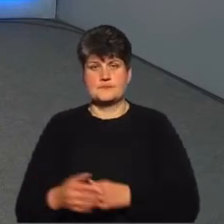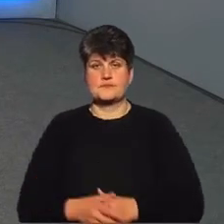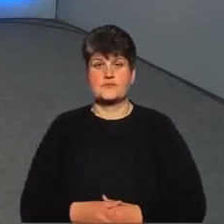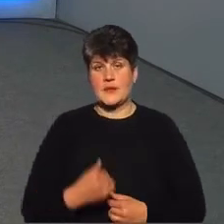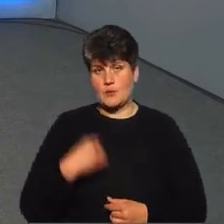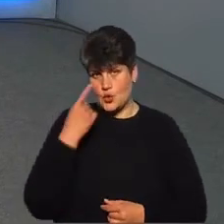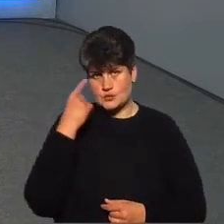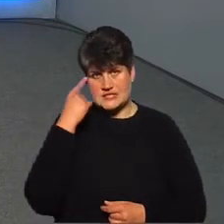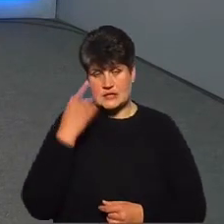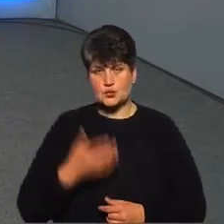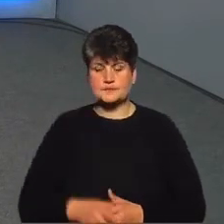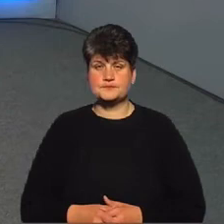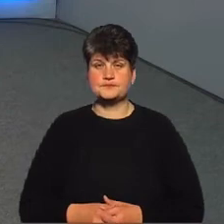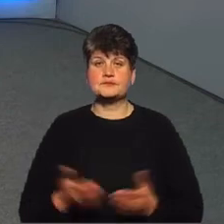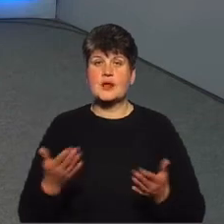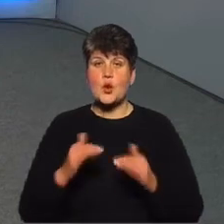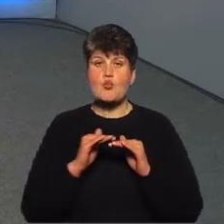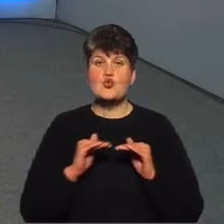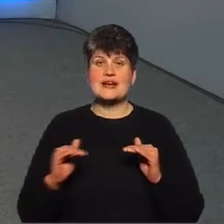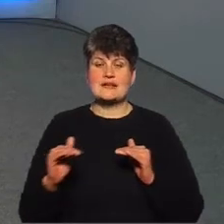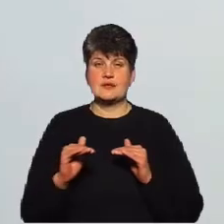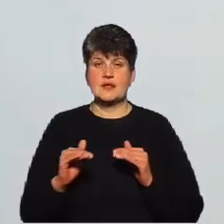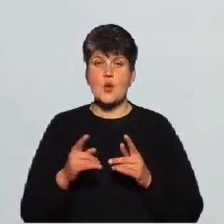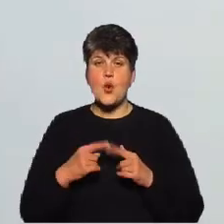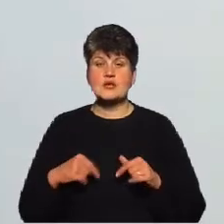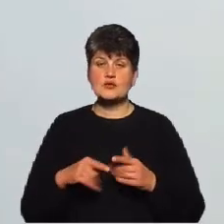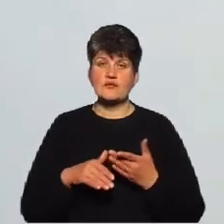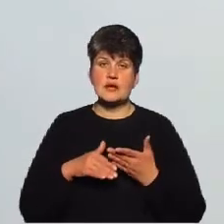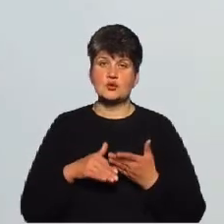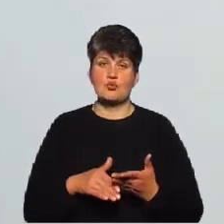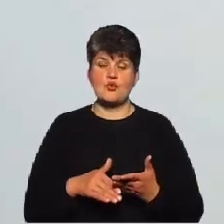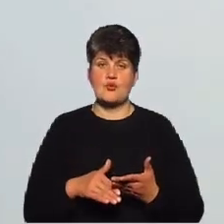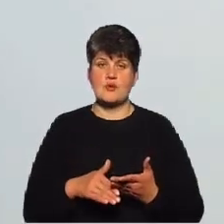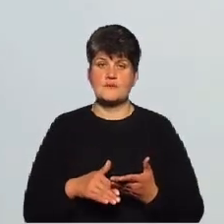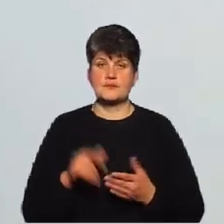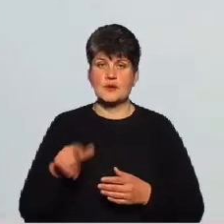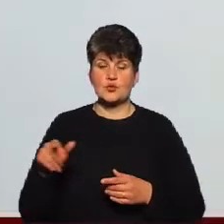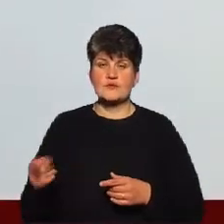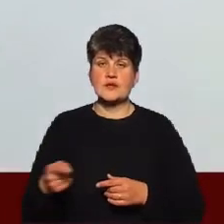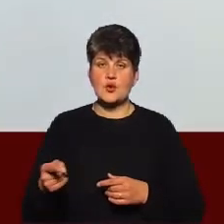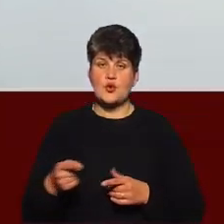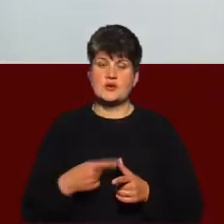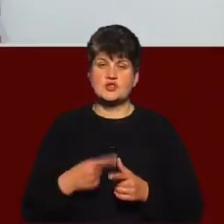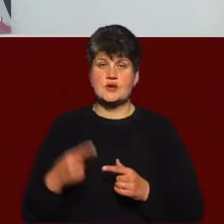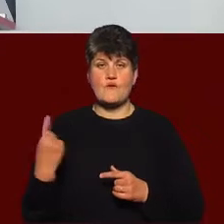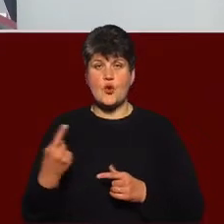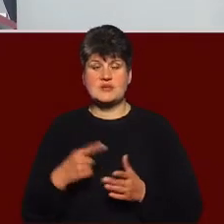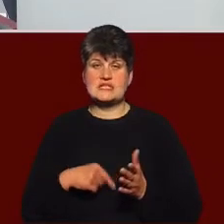думка. На якому рівні організована допомога потерпілим в Тернополі чи в області, в місті і в області?